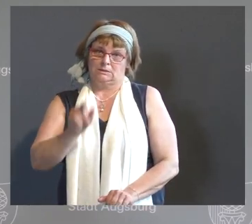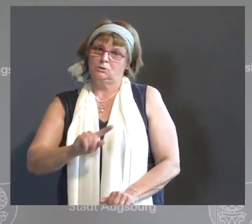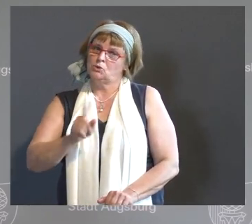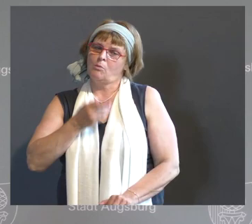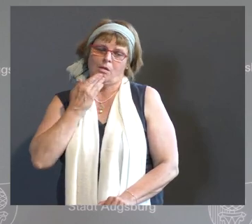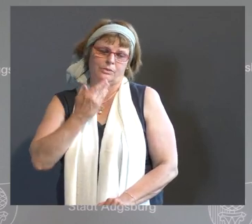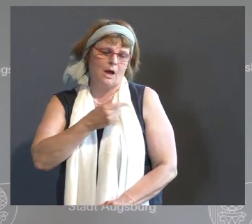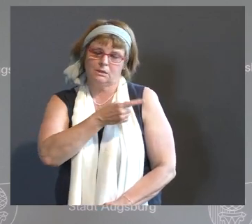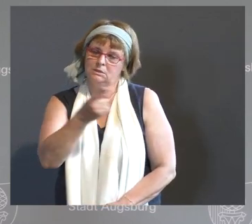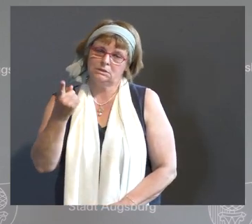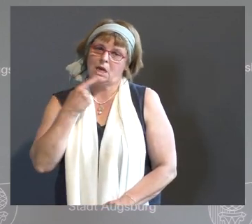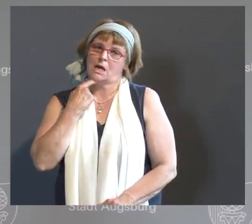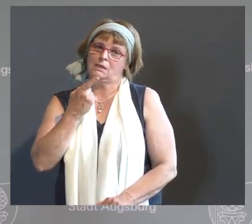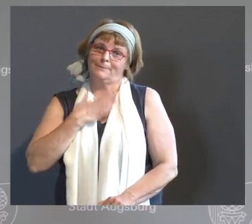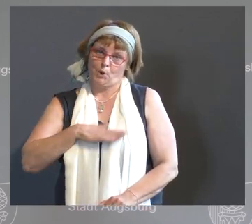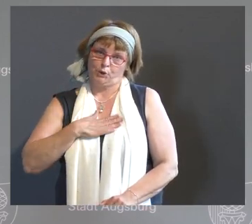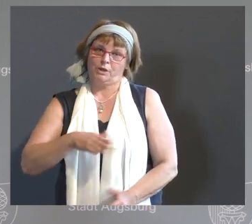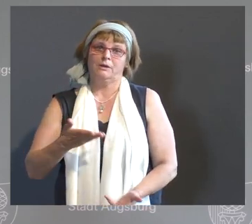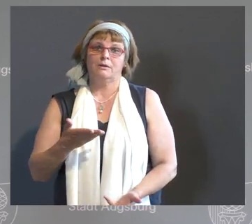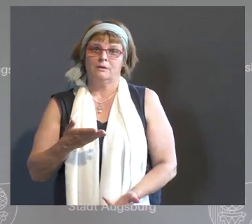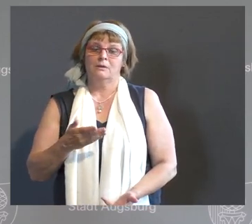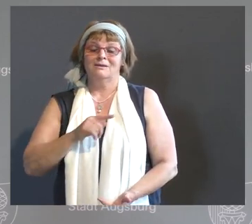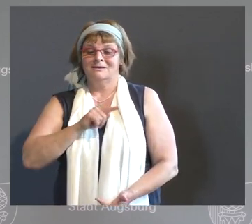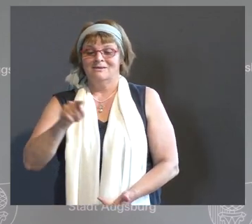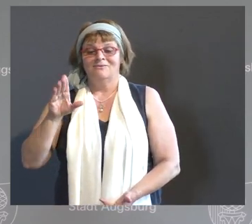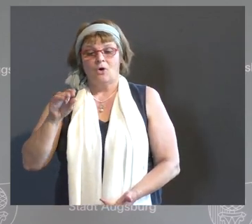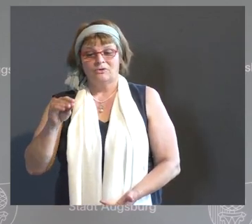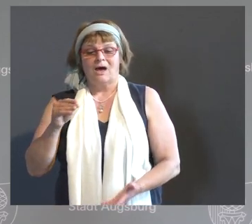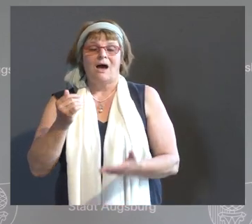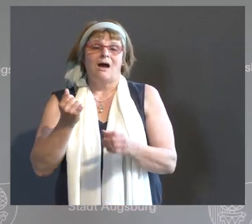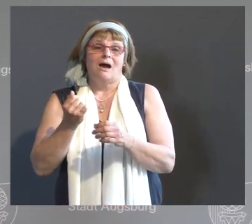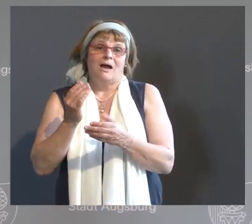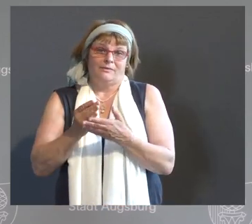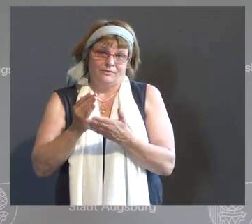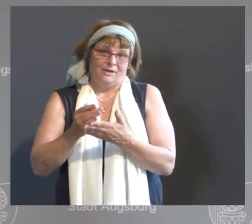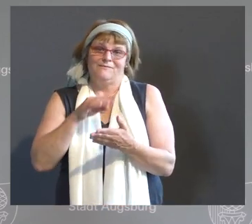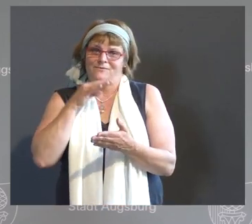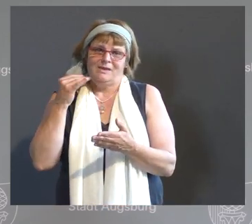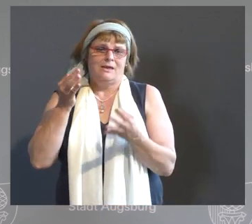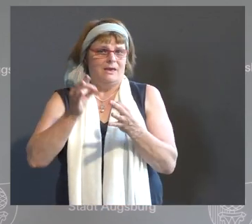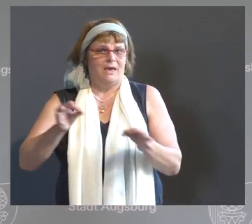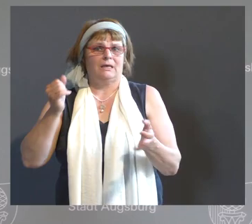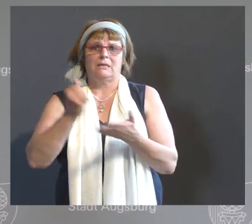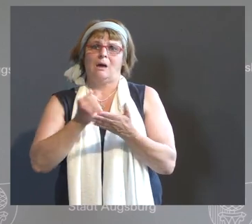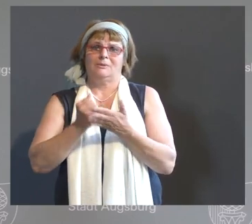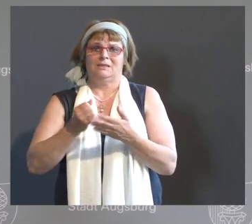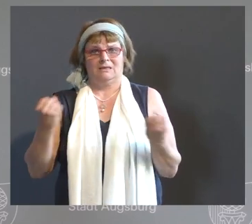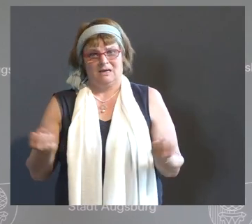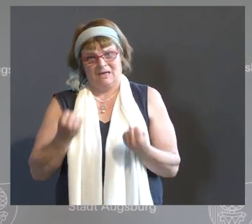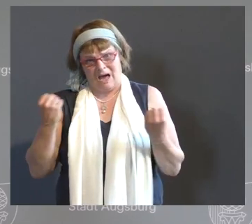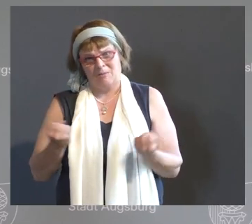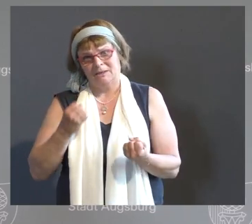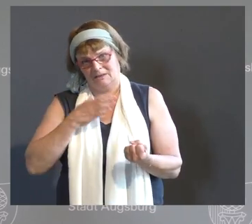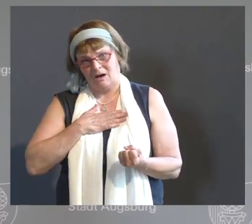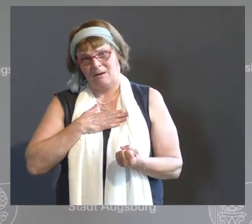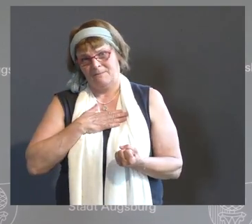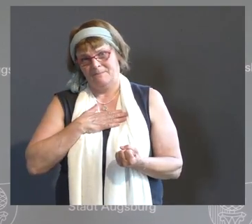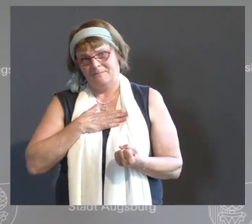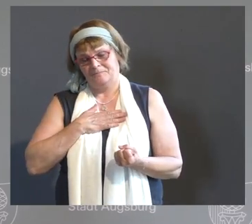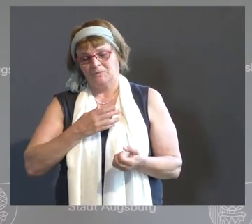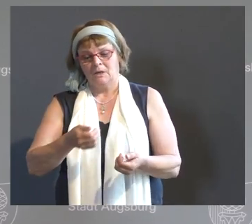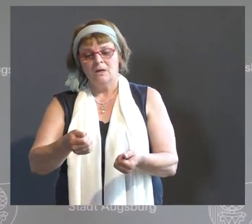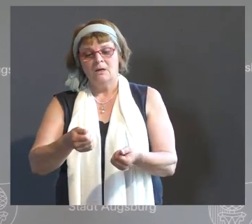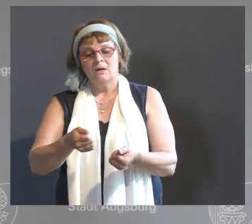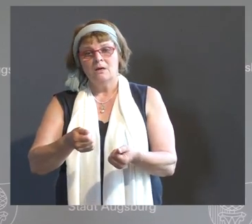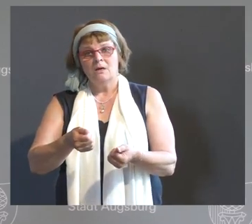viele Ehrenamtliche tätig. Und ich weiß auch, dass an dem Wochenende viele Ehrenamtliche tätig waren. Und da ein ausdrücklicher Dank an die Hilfsorganisationen, die hier